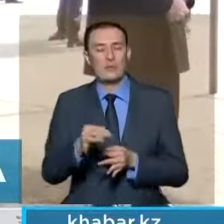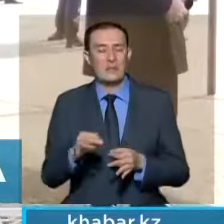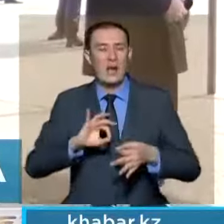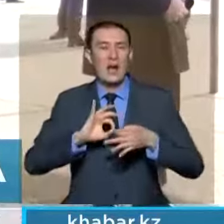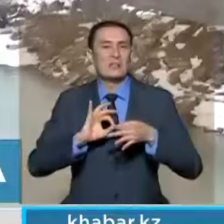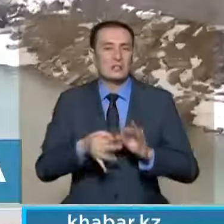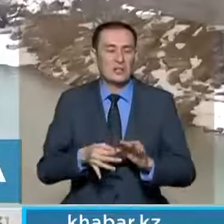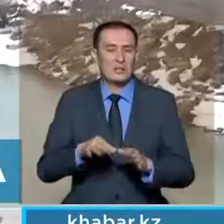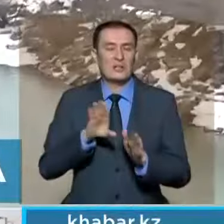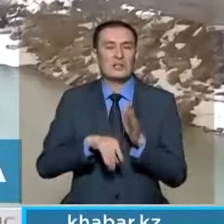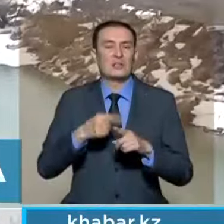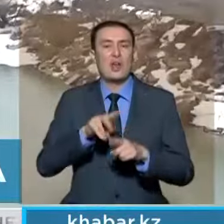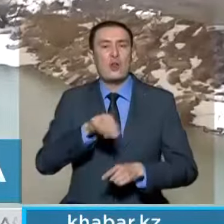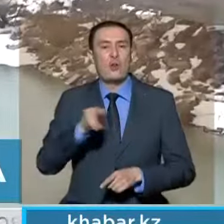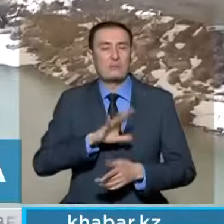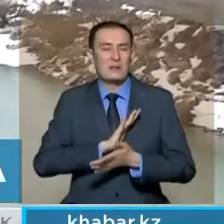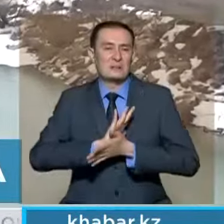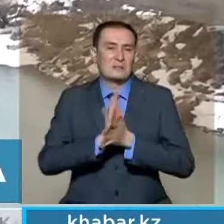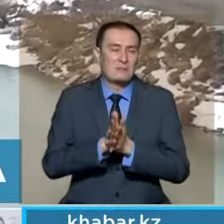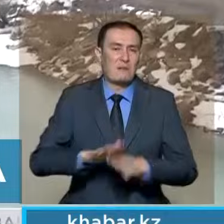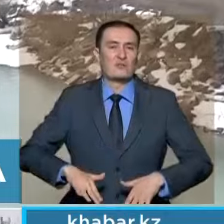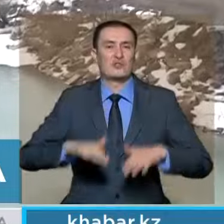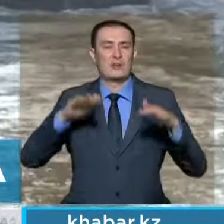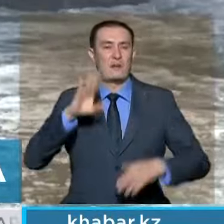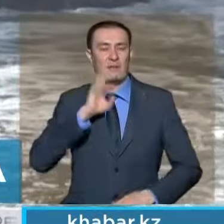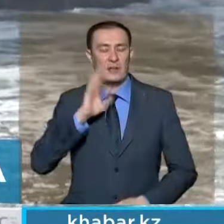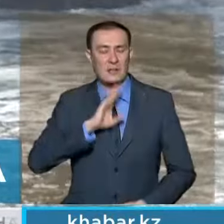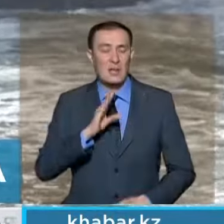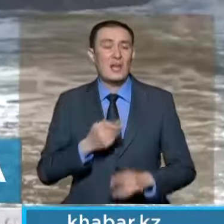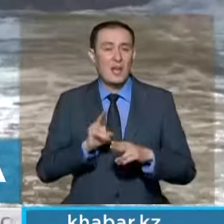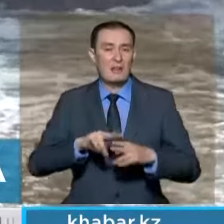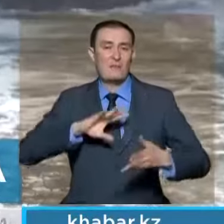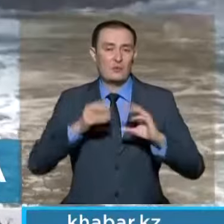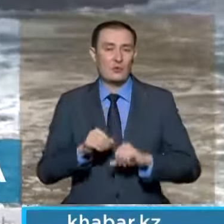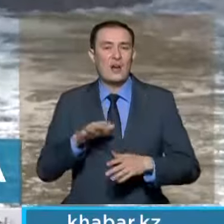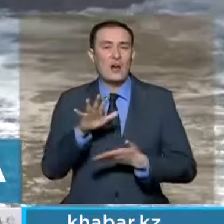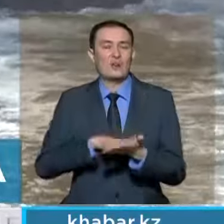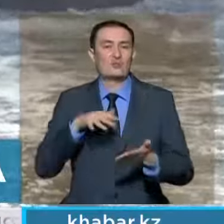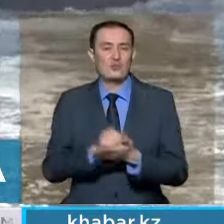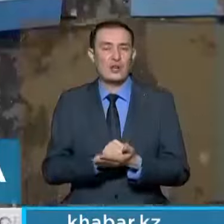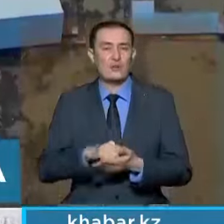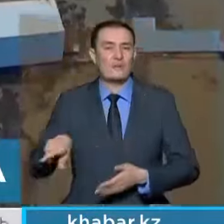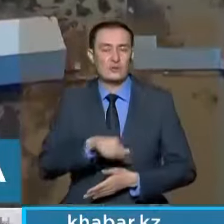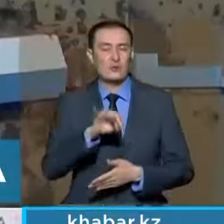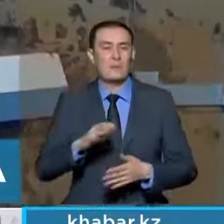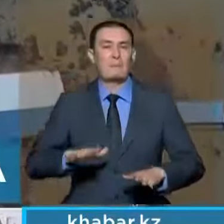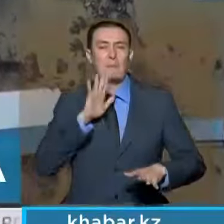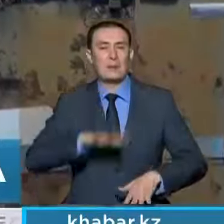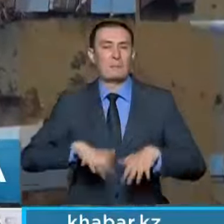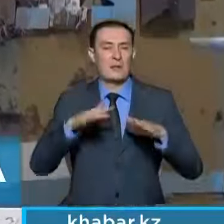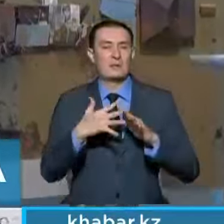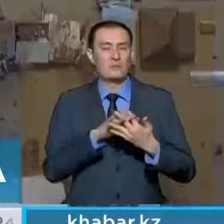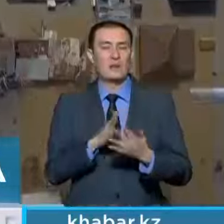Осложнили ситуацию ледяные заторы, которые вызвали резкое повышение уровня воды. Это и привело к разрушению инфраструктуры и подтоплению населенных